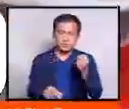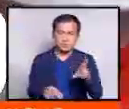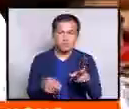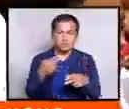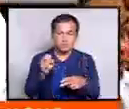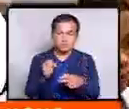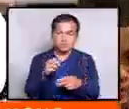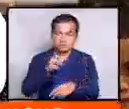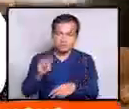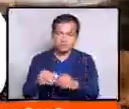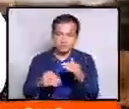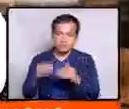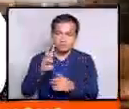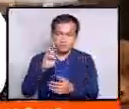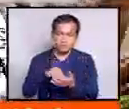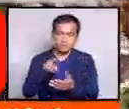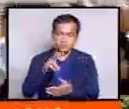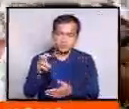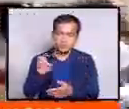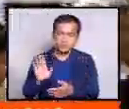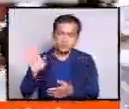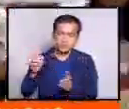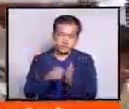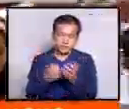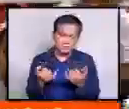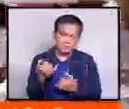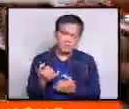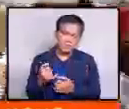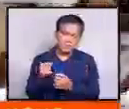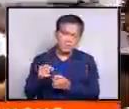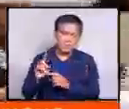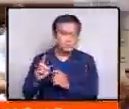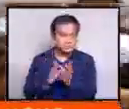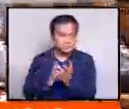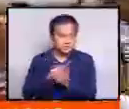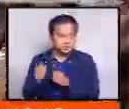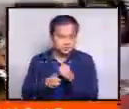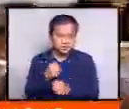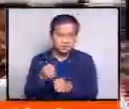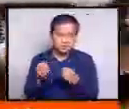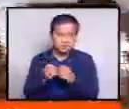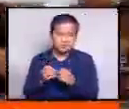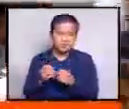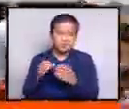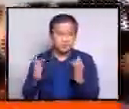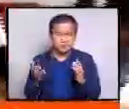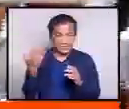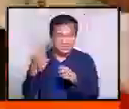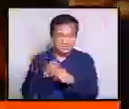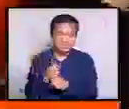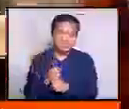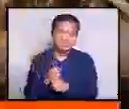Maynila. Aabot sa 6,200 ang kanilang enrollees ngayong pasukan. Mas marami kumpara sa 6,000 noong nakaraang